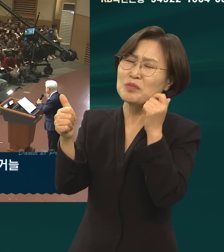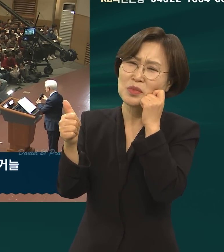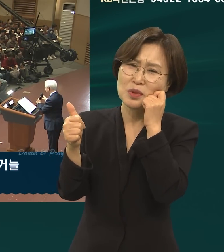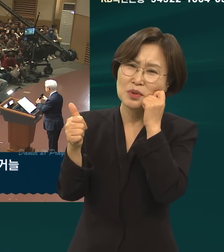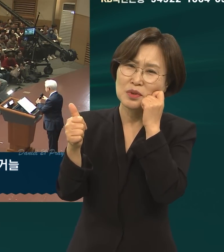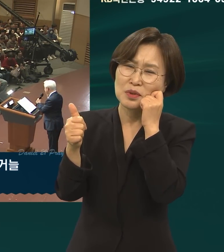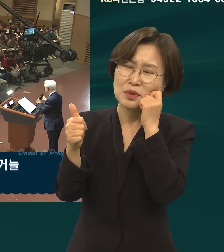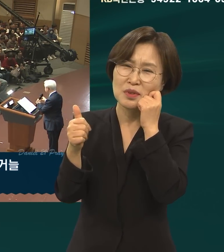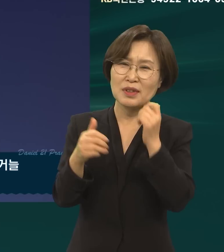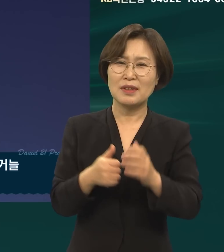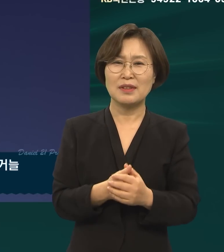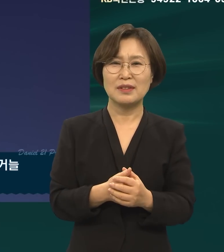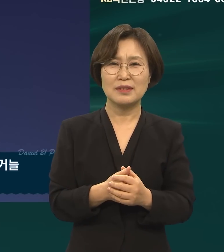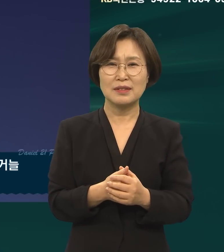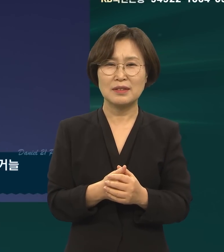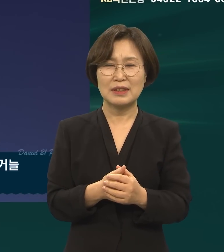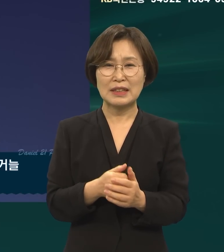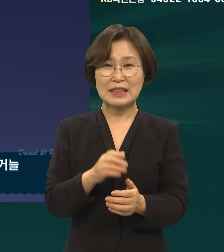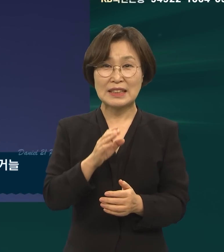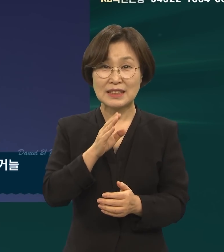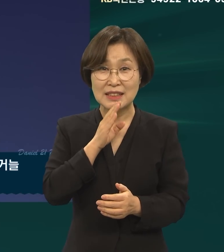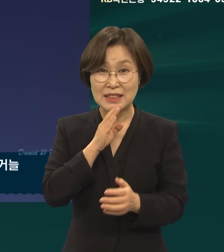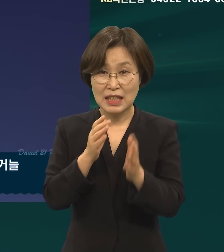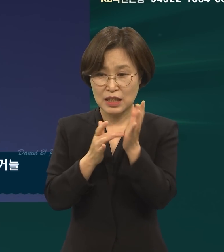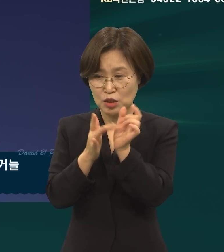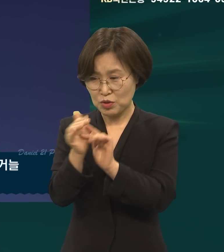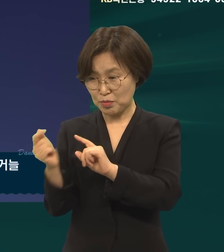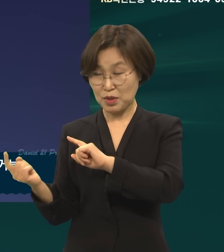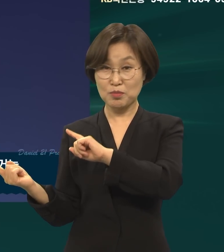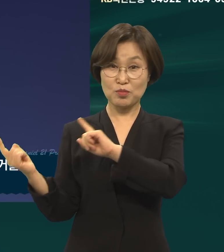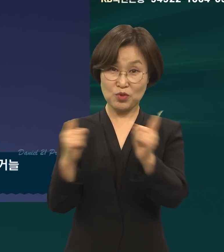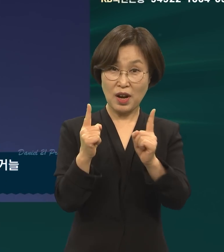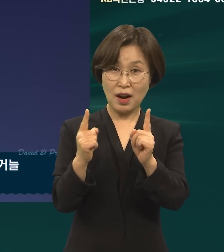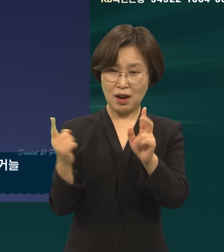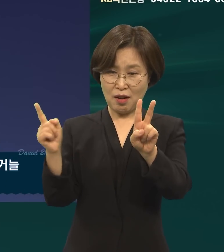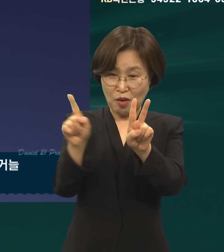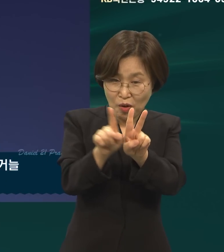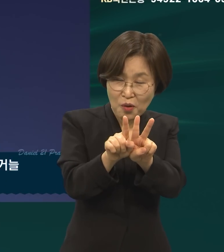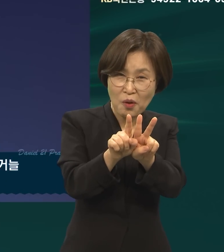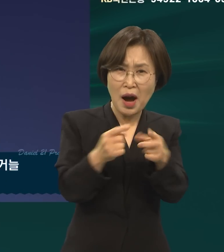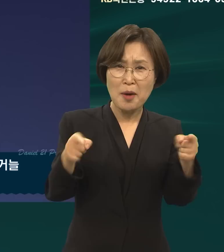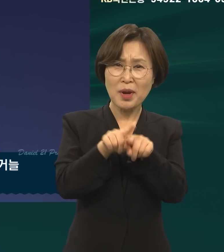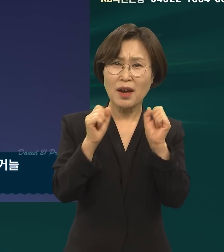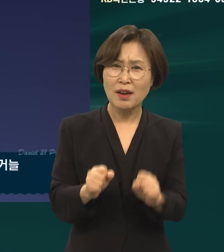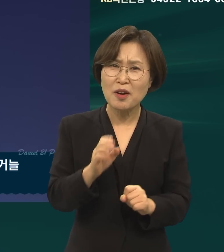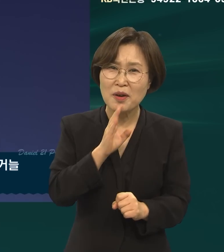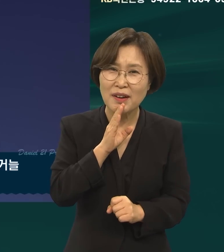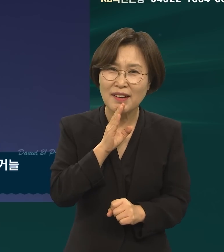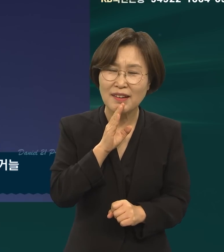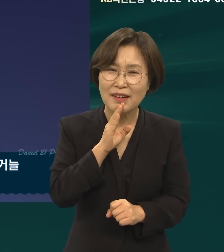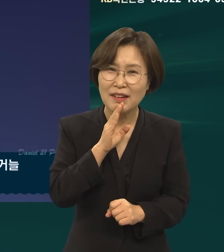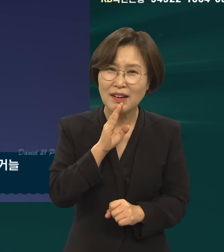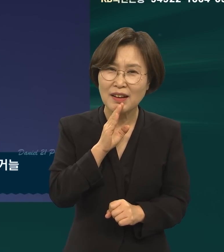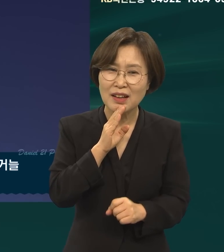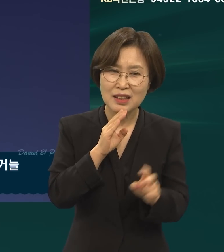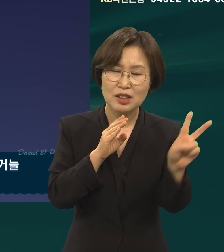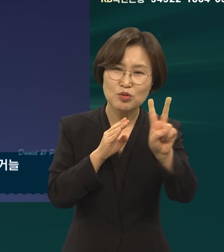자, 실제는 예수님이 부활하셔서 동행하고 있어요, 없어요? 있는데 그들의